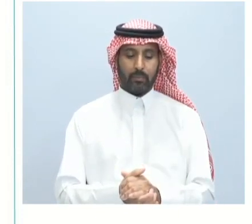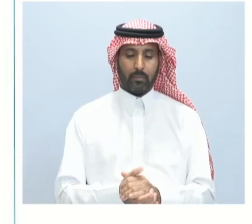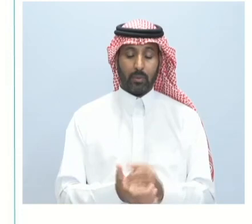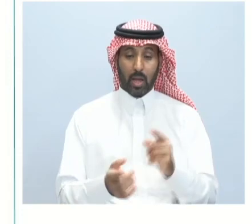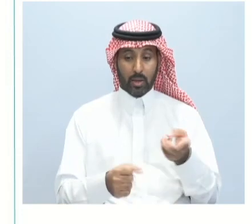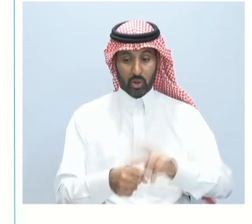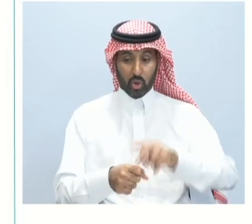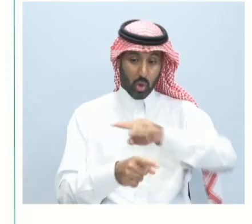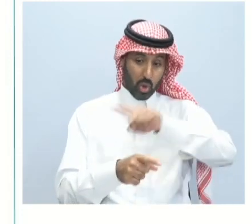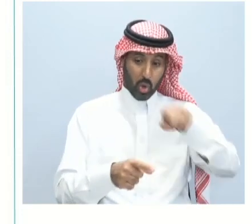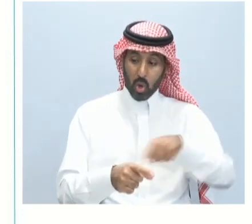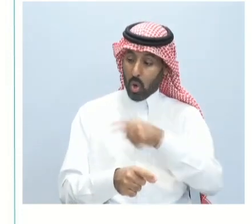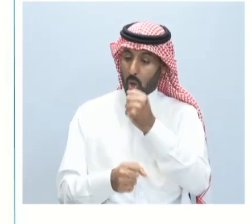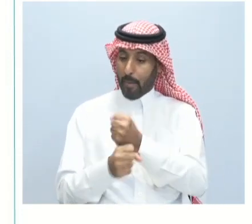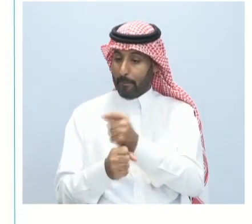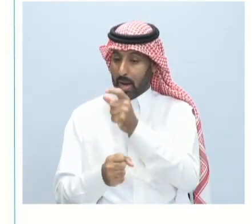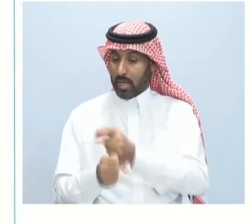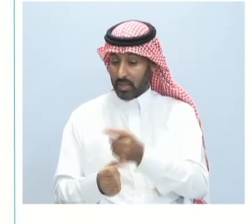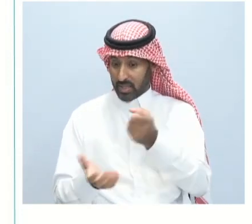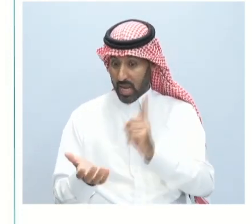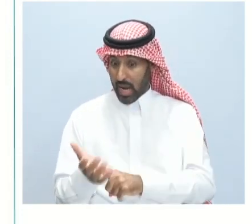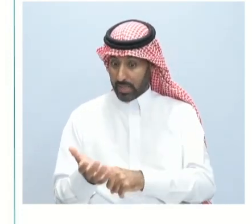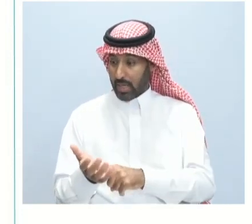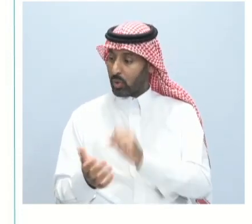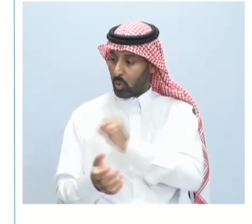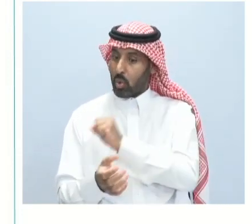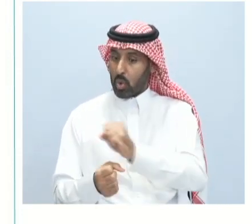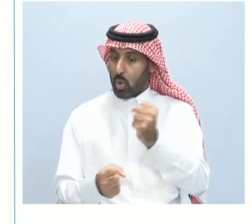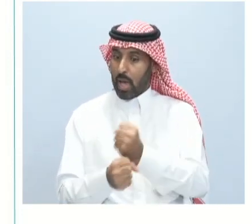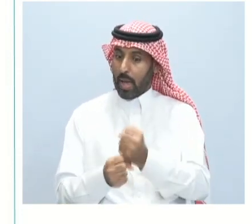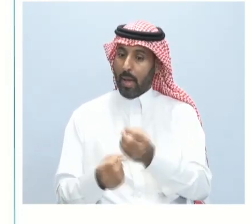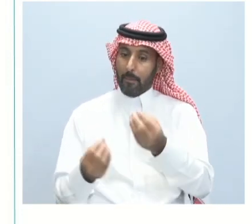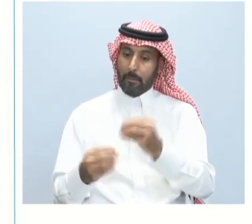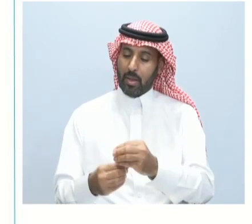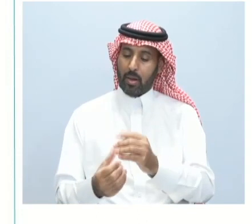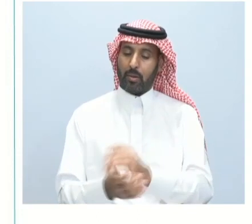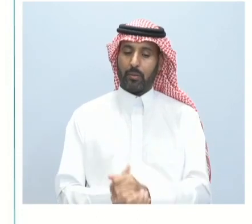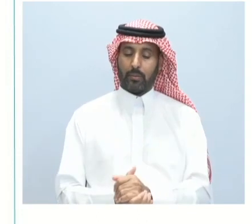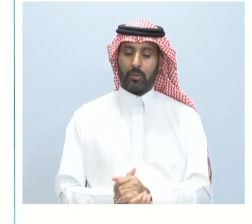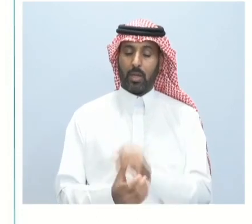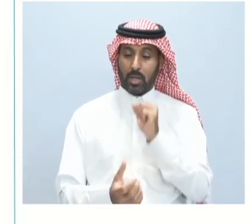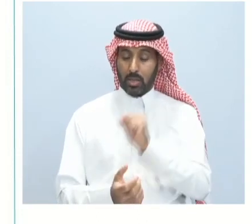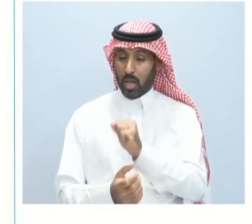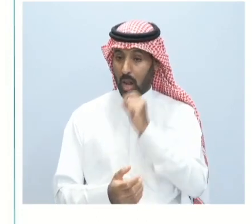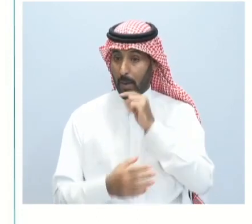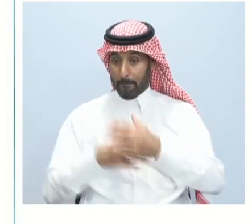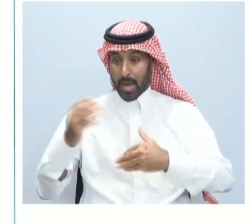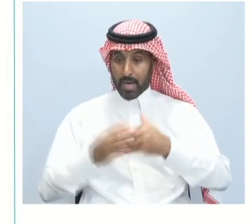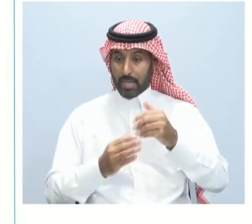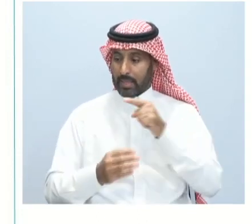حلقه تكرار لكل العمال حتى نتاكد ان كل عامل ي يحتوي او لديه المهارات